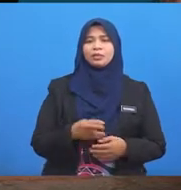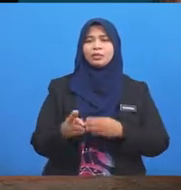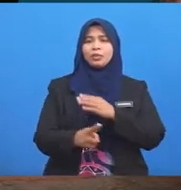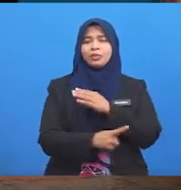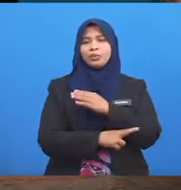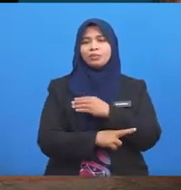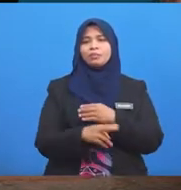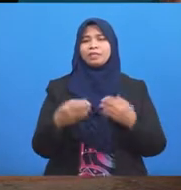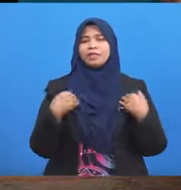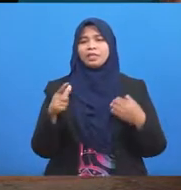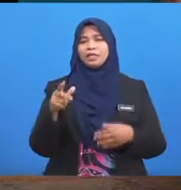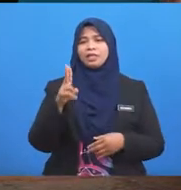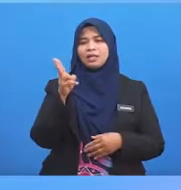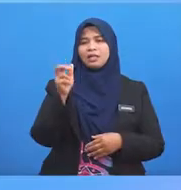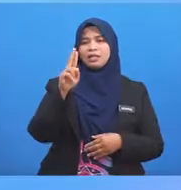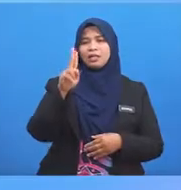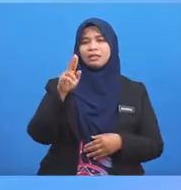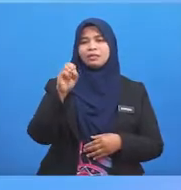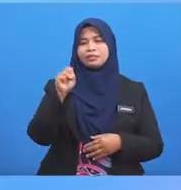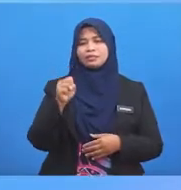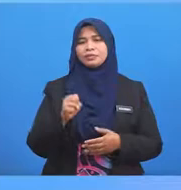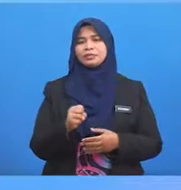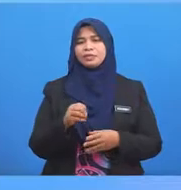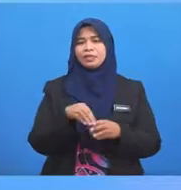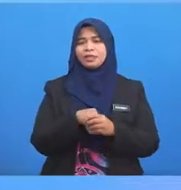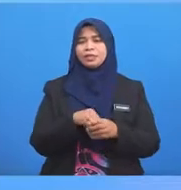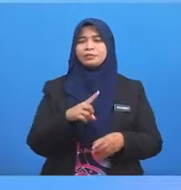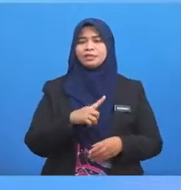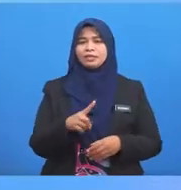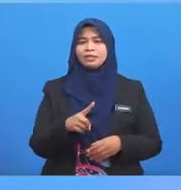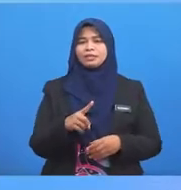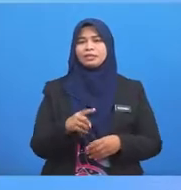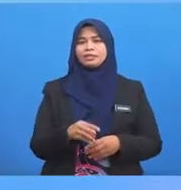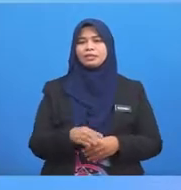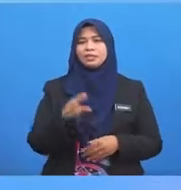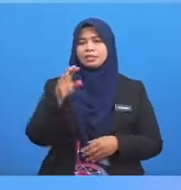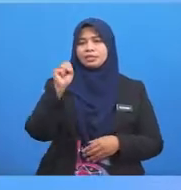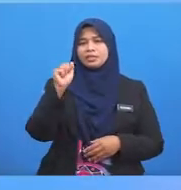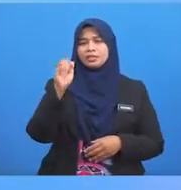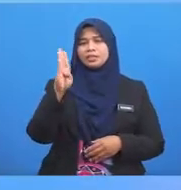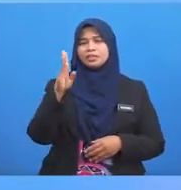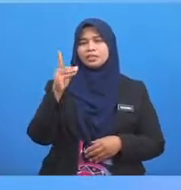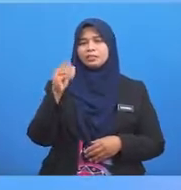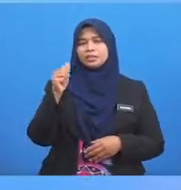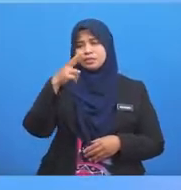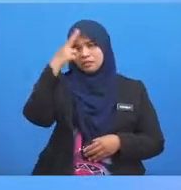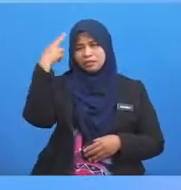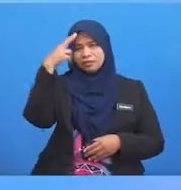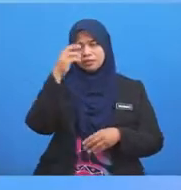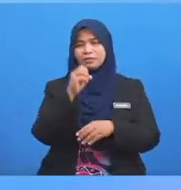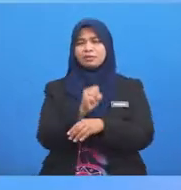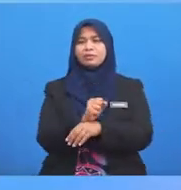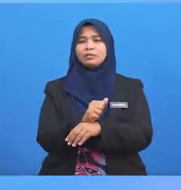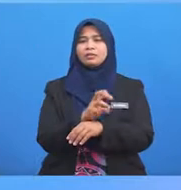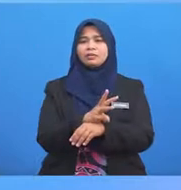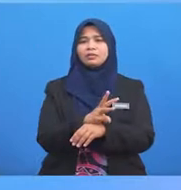adalah harus dilakukan dalam Islam berdasarkan sabda Rasulullah sallallahu alaihi wasallam yang